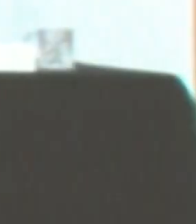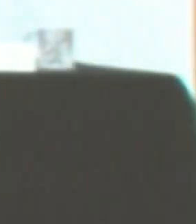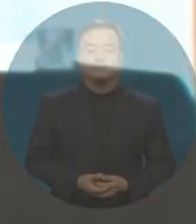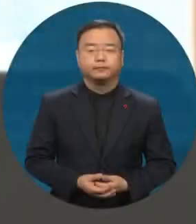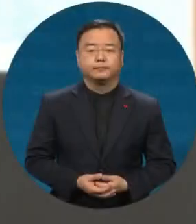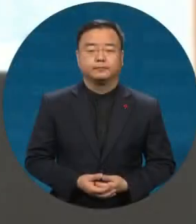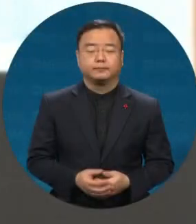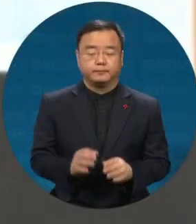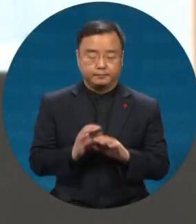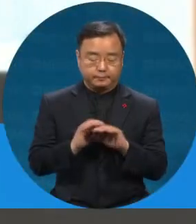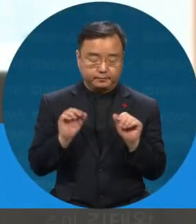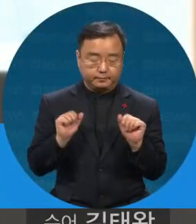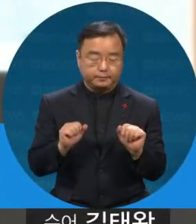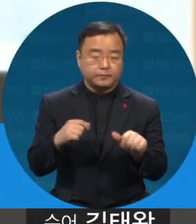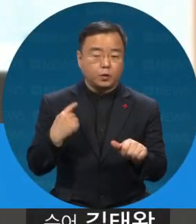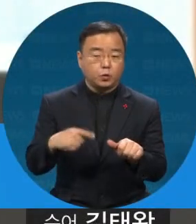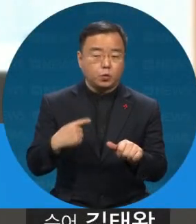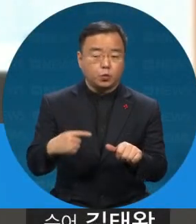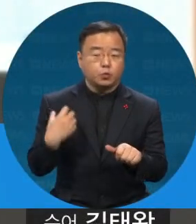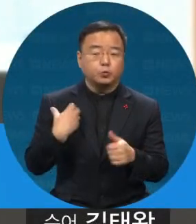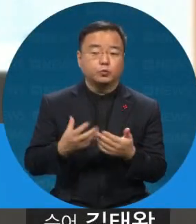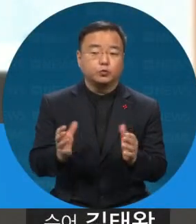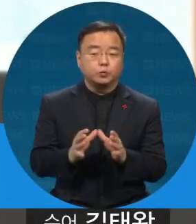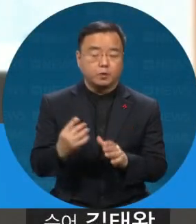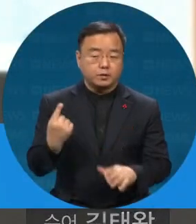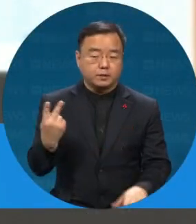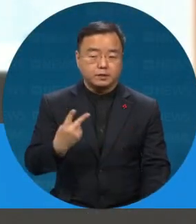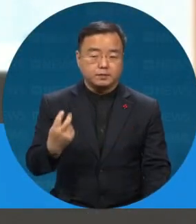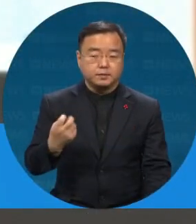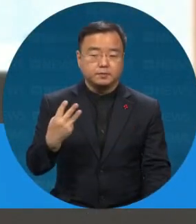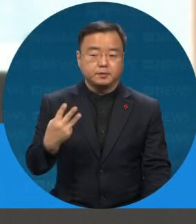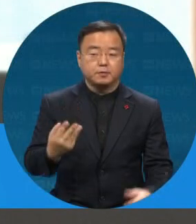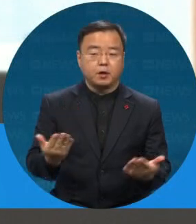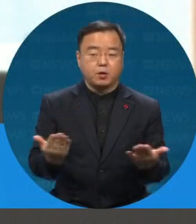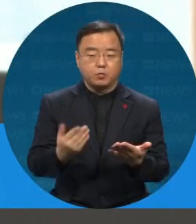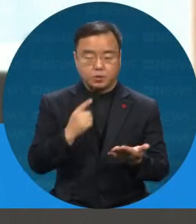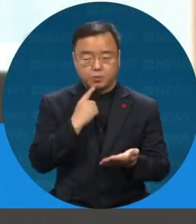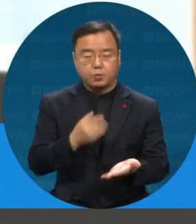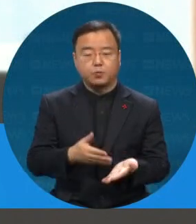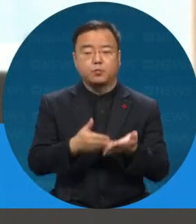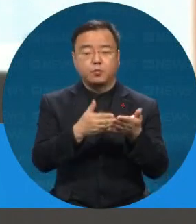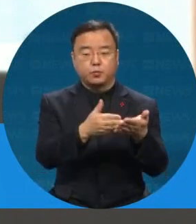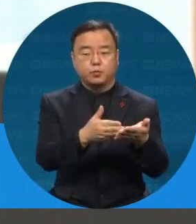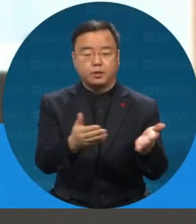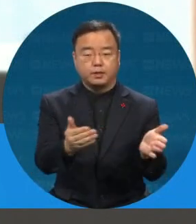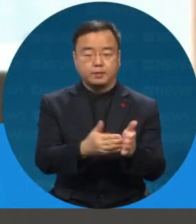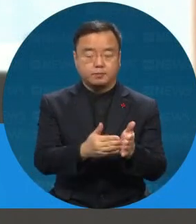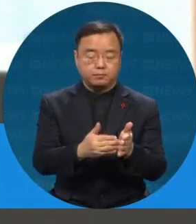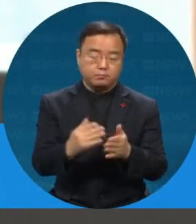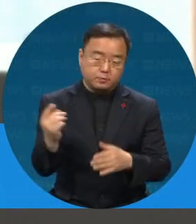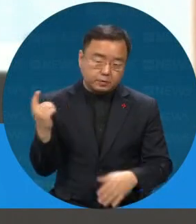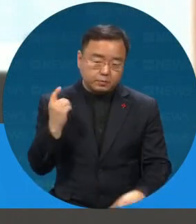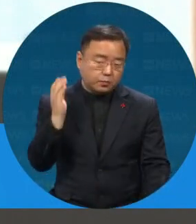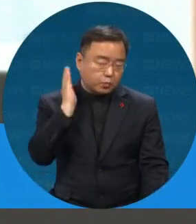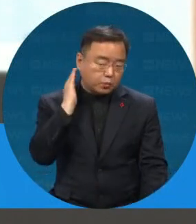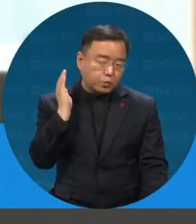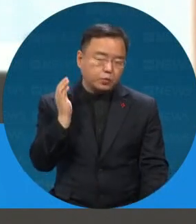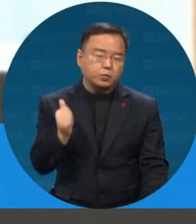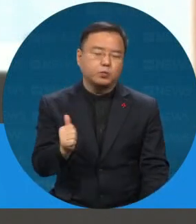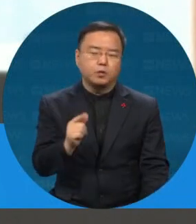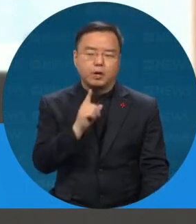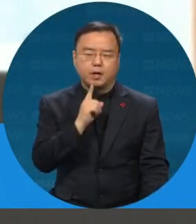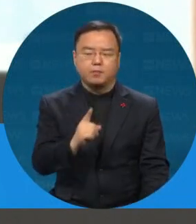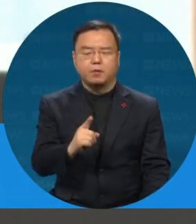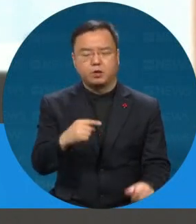교육부가 어제 2023년 업무 보고를 진행했습니다 보고를 받은 윤석열 대통령은 교육을 국가가